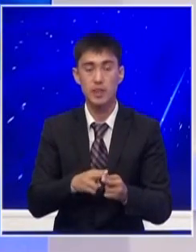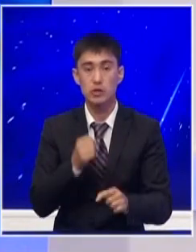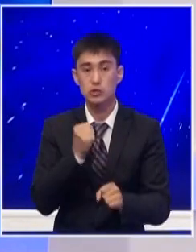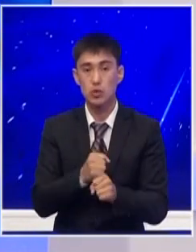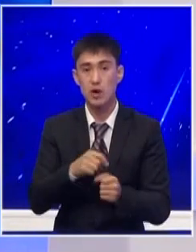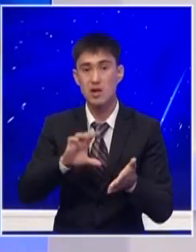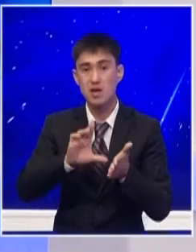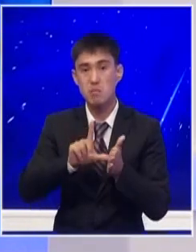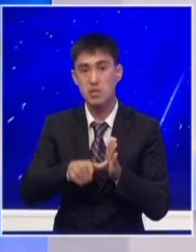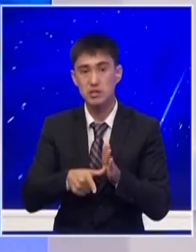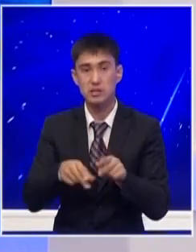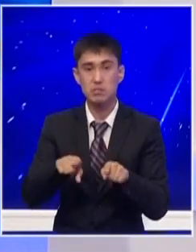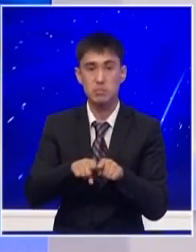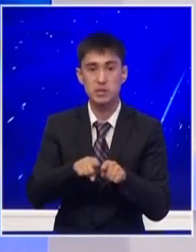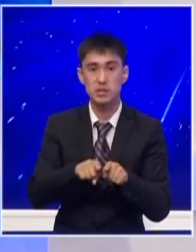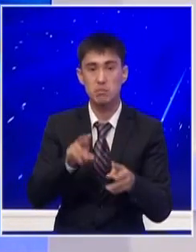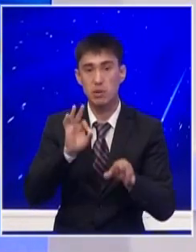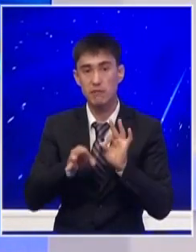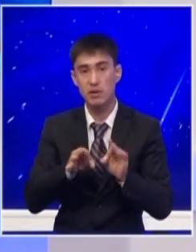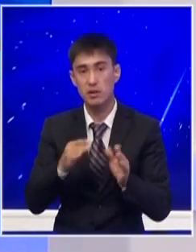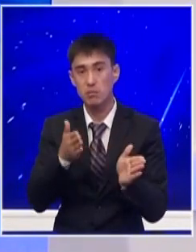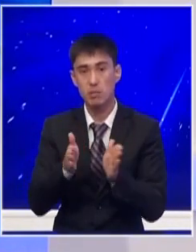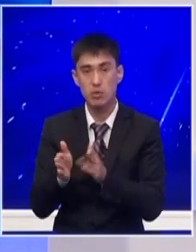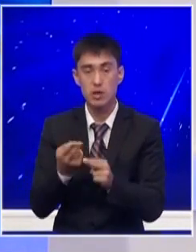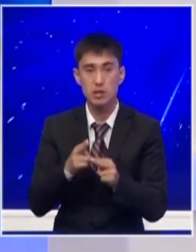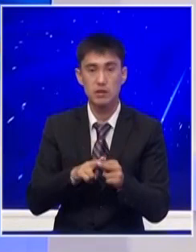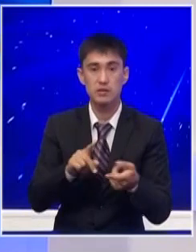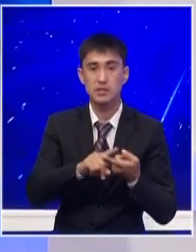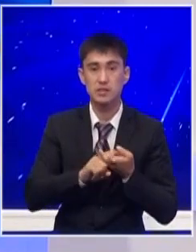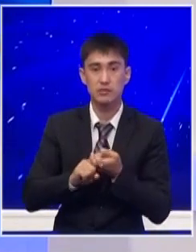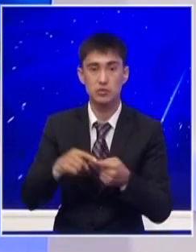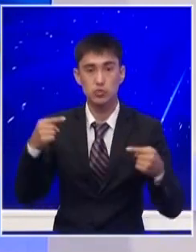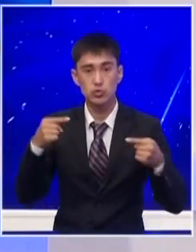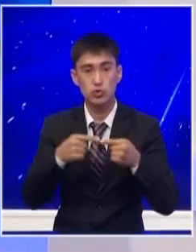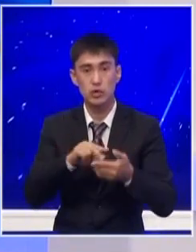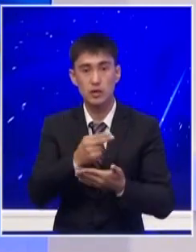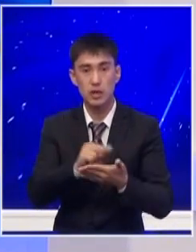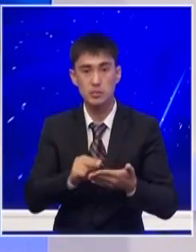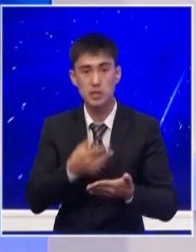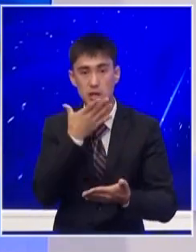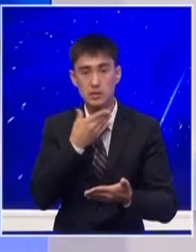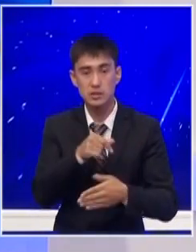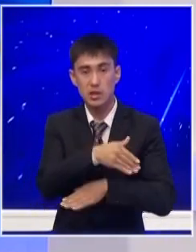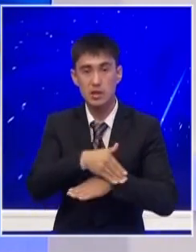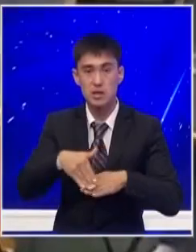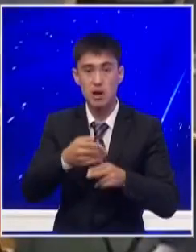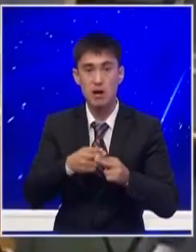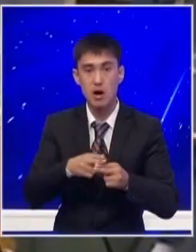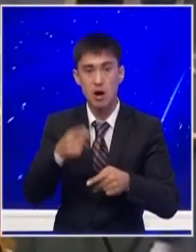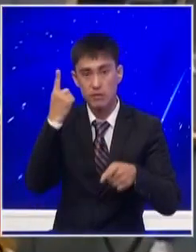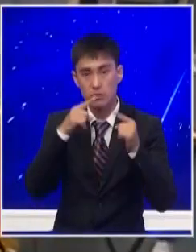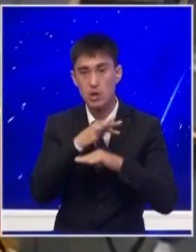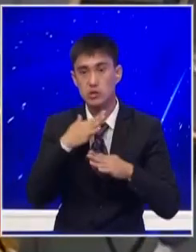строгие геометрические принципы и правильные пропорции. От этого зависит четкость надписи и красота линий. Автор